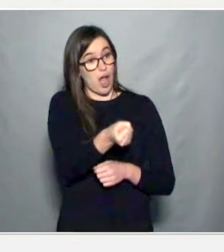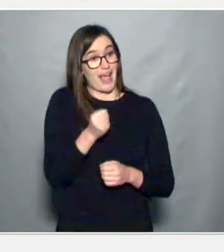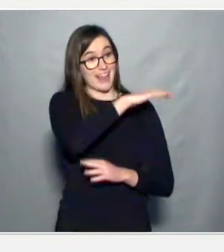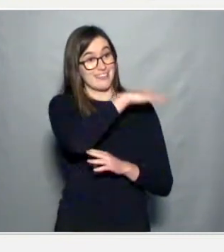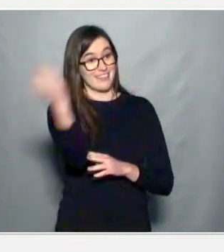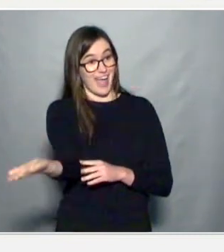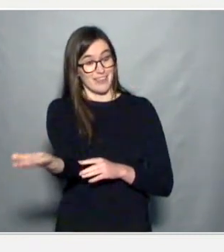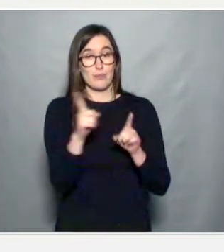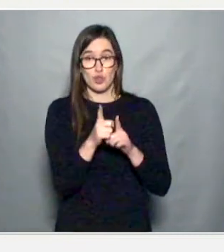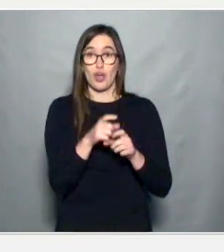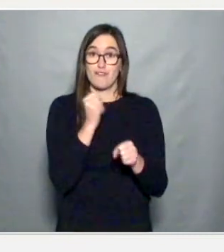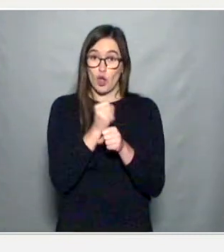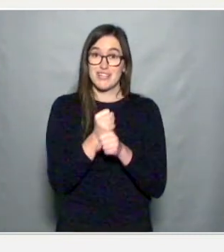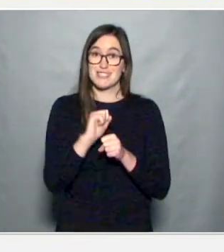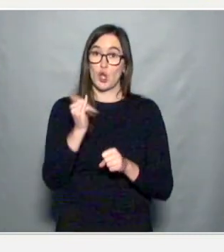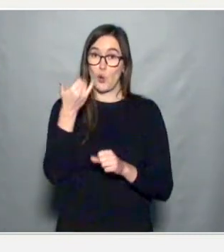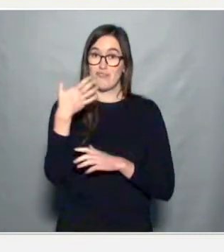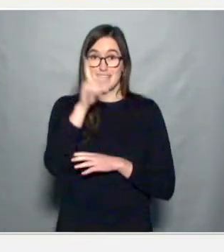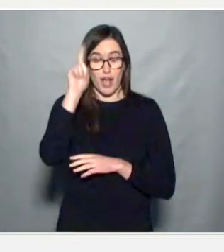med guldfisken kravla sig upp.